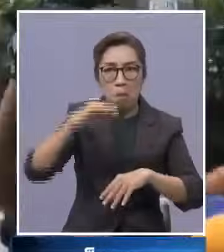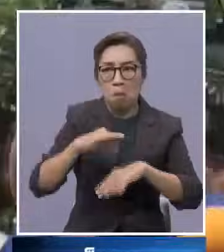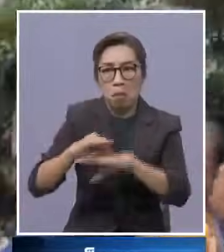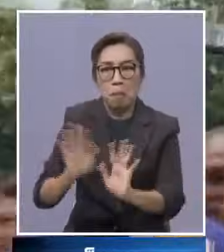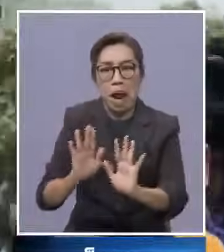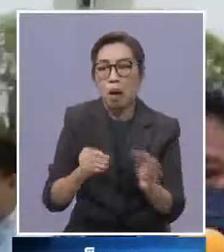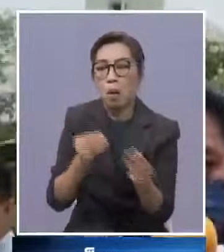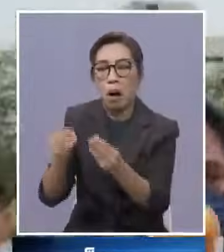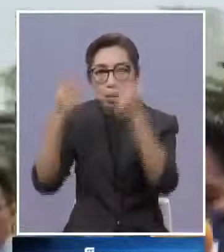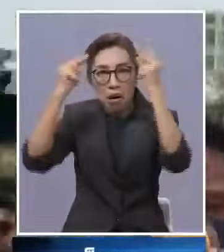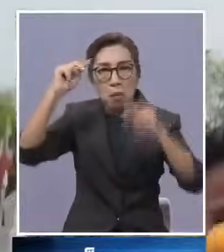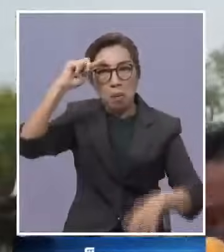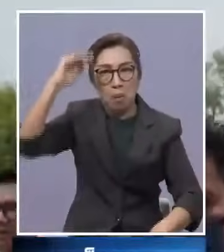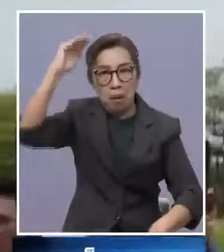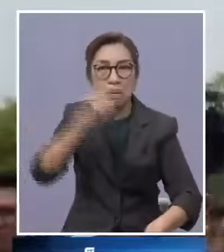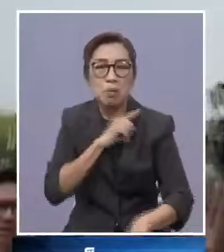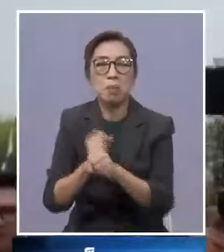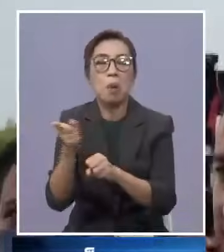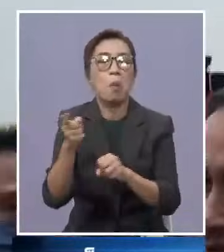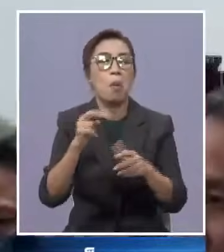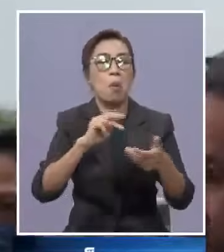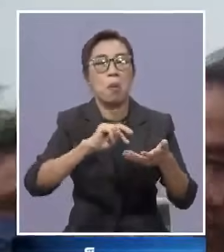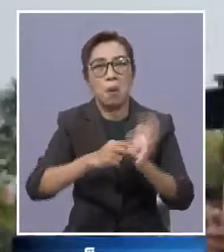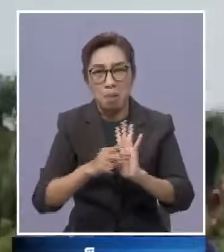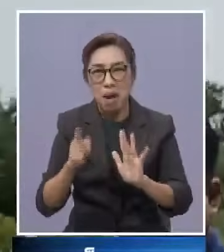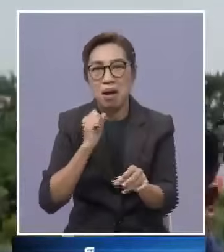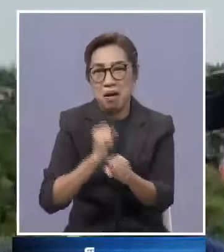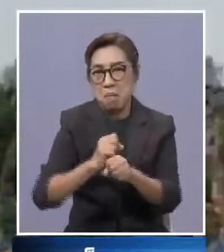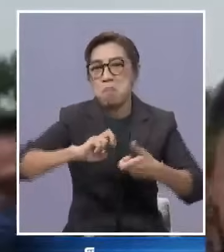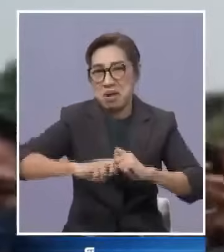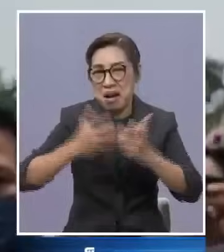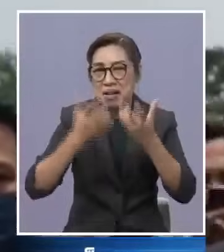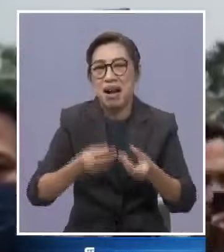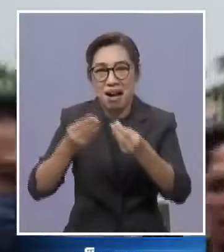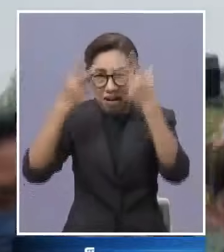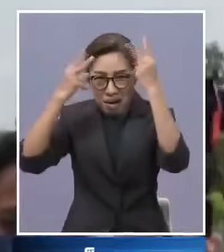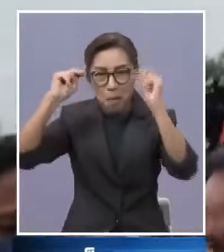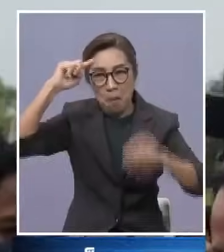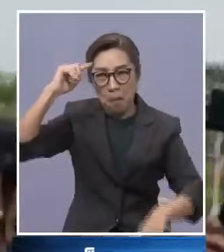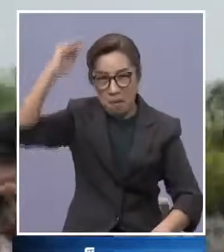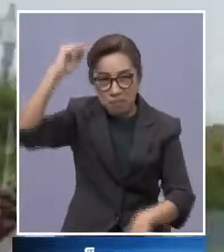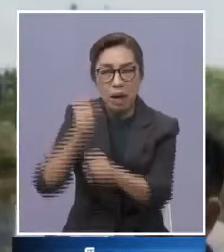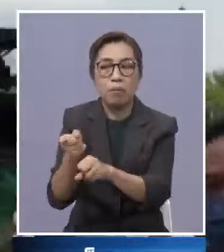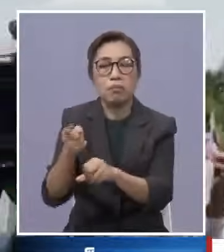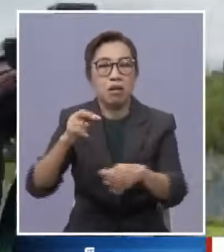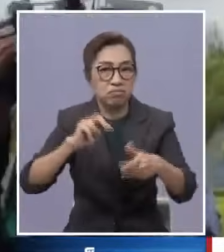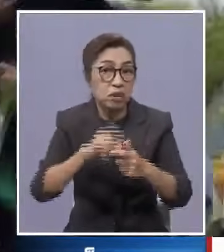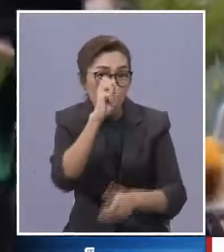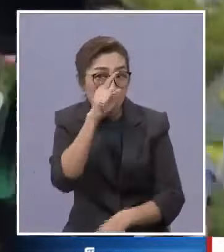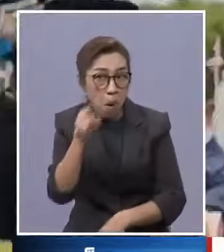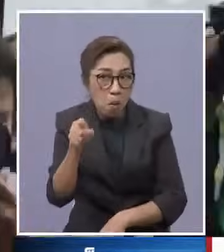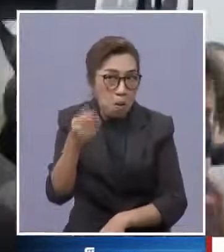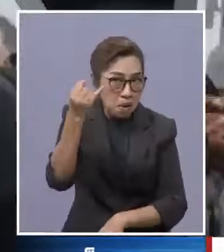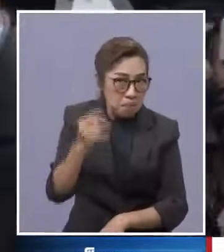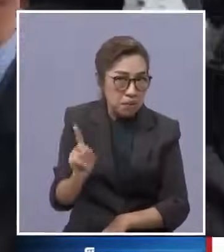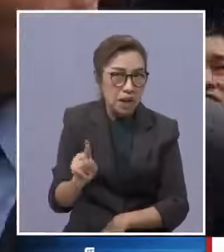ในมือนายกเศรษฐาที่ก็มาวัดใจเหมือนกันนะครับที่จะฝ่าแนวรบซึ่งตอนนี้มันเหมือนเป็นสงครามสีกากีอยู่ไกล